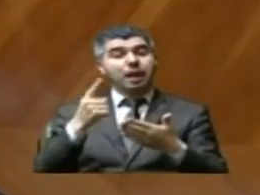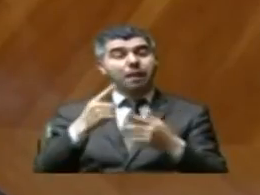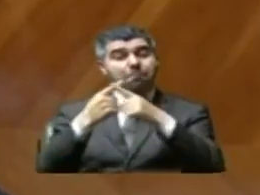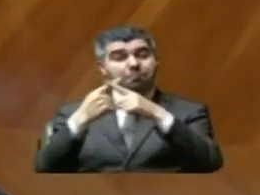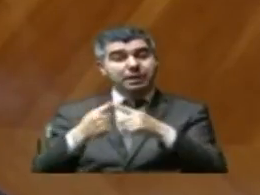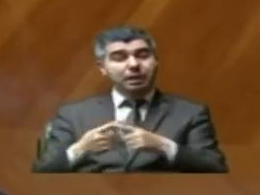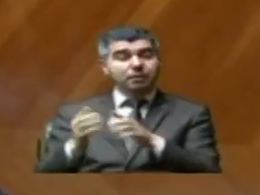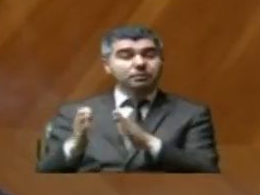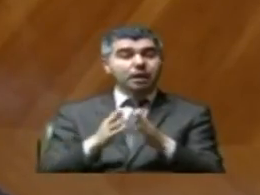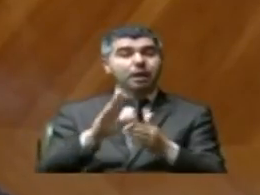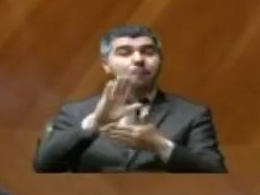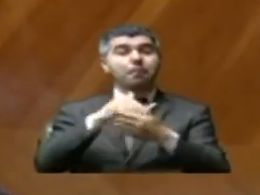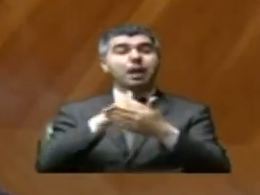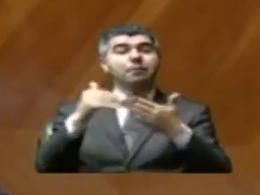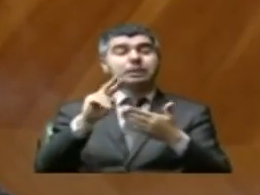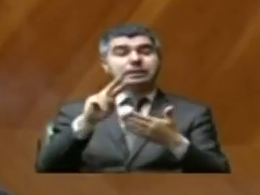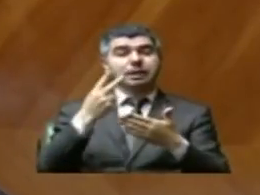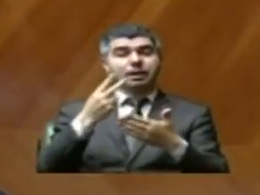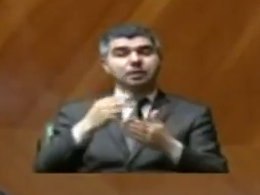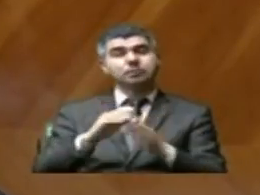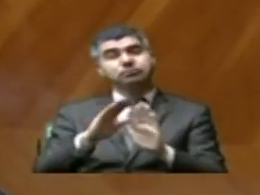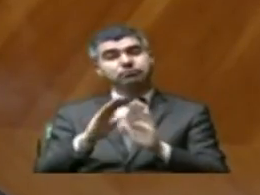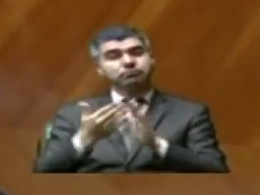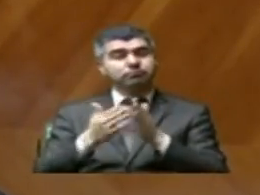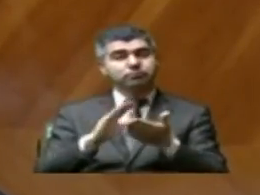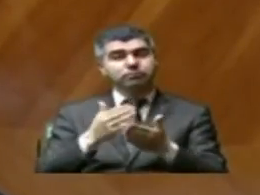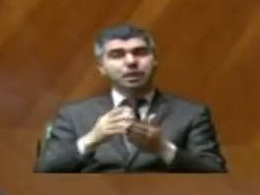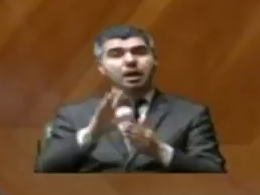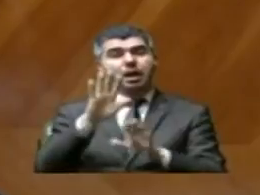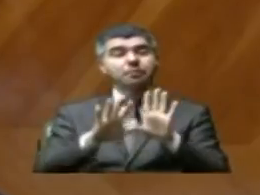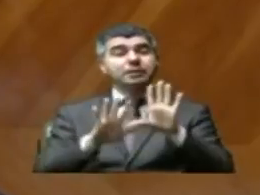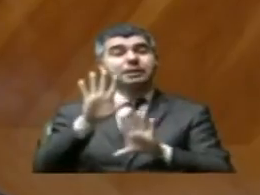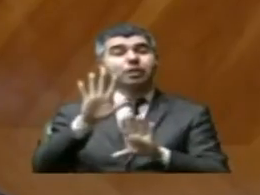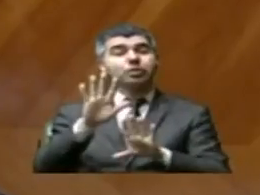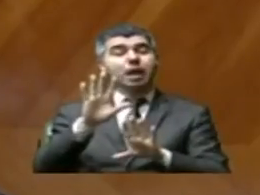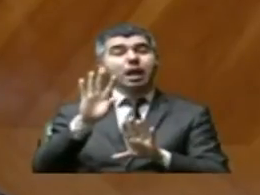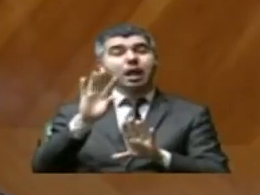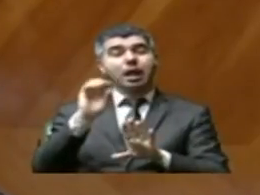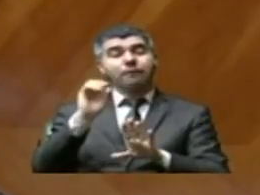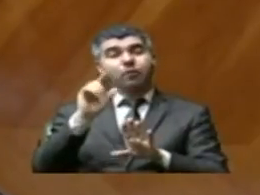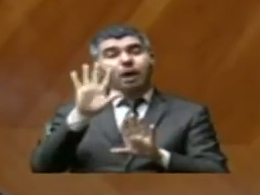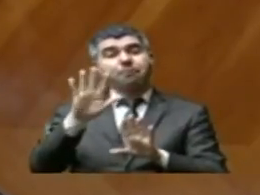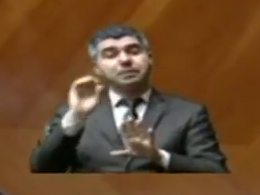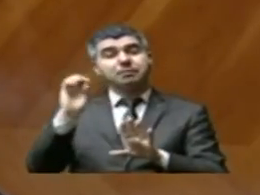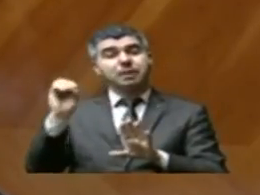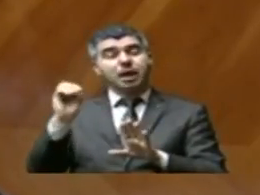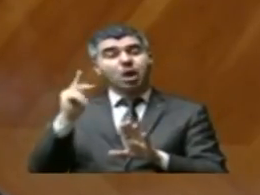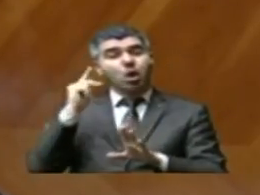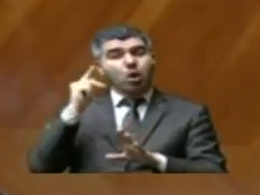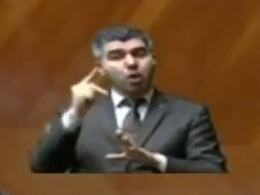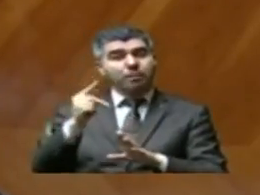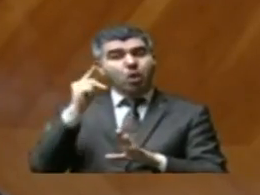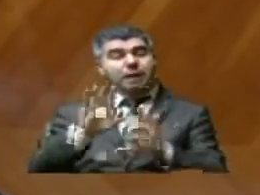كان البرنامج الثاني الذي يبلغ طوله تقريبا واحد 15500 كيلومتر وكانت الكلفة ديالو 15